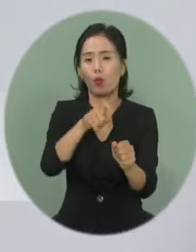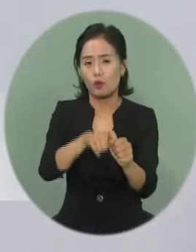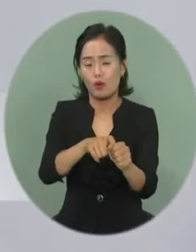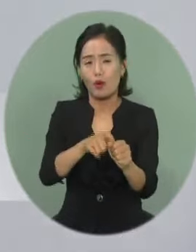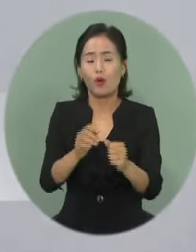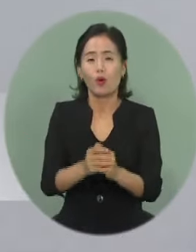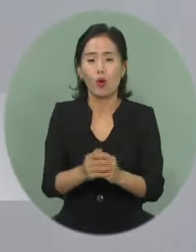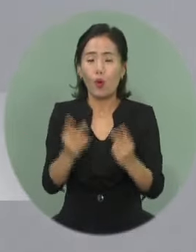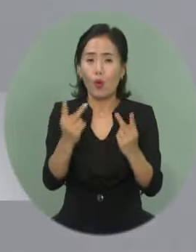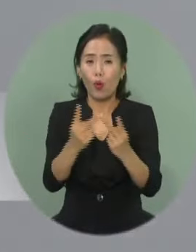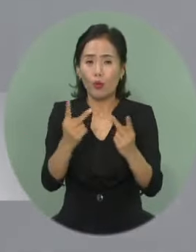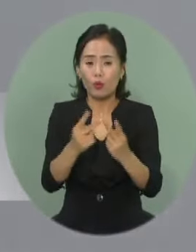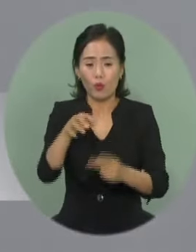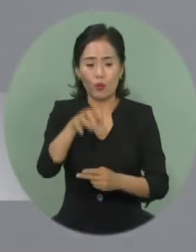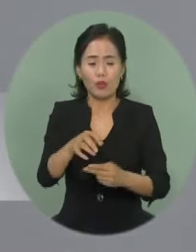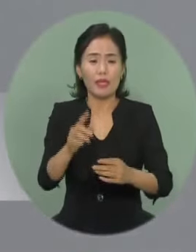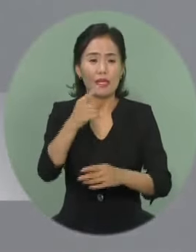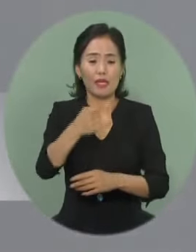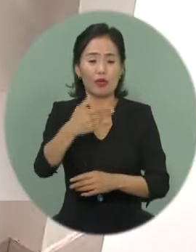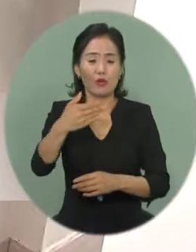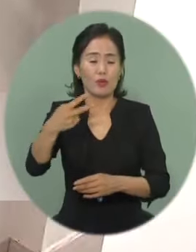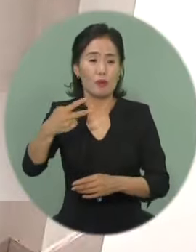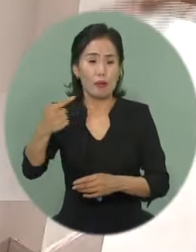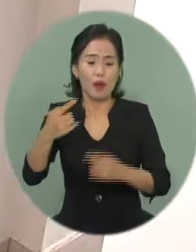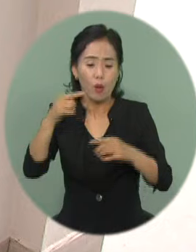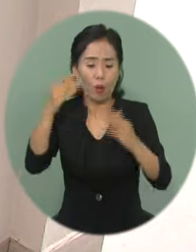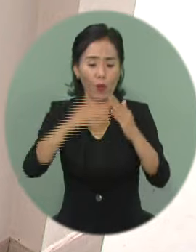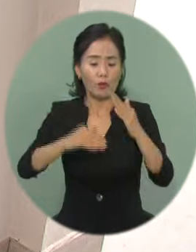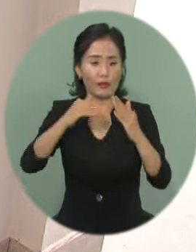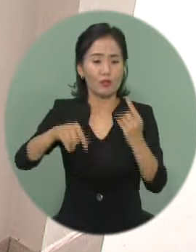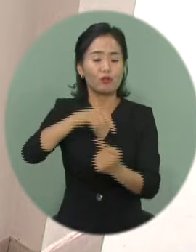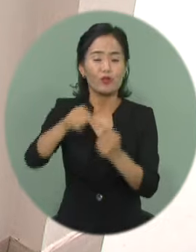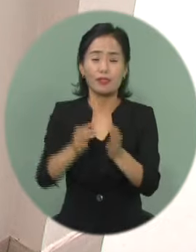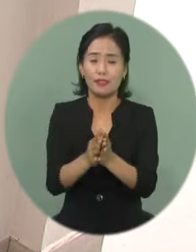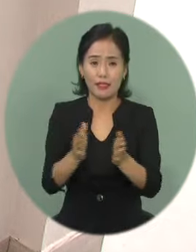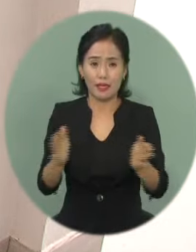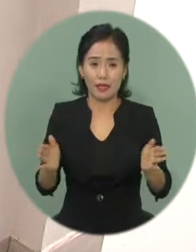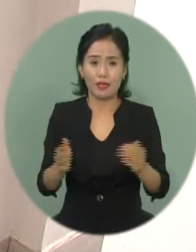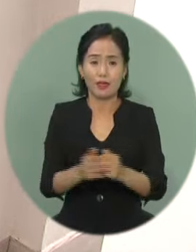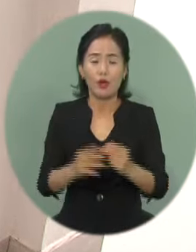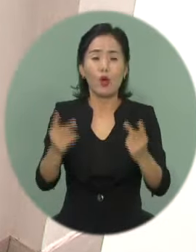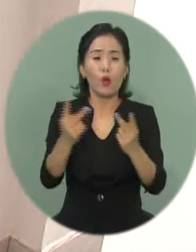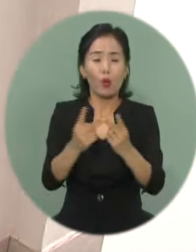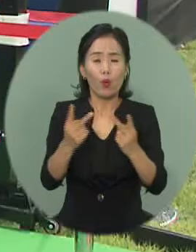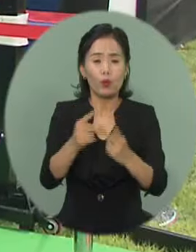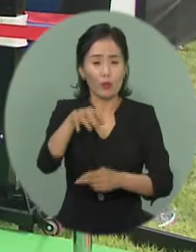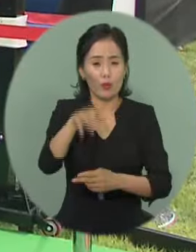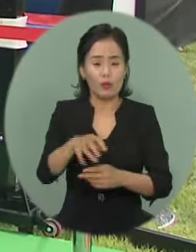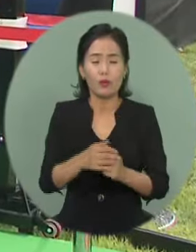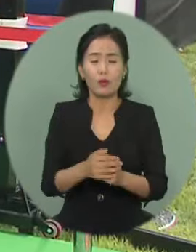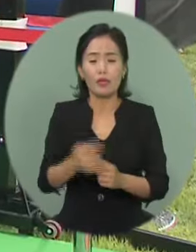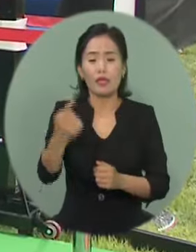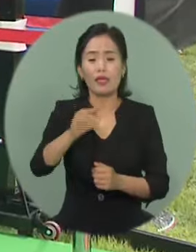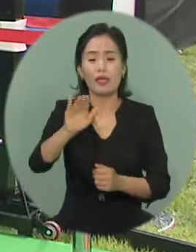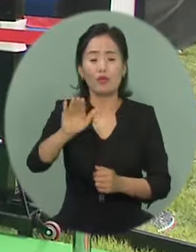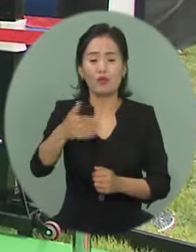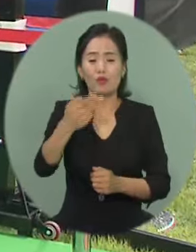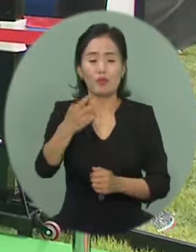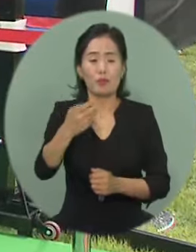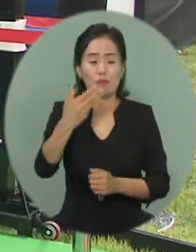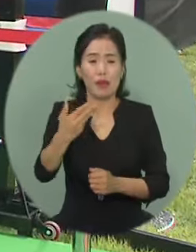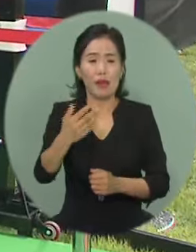공간 곡성 스테이션 1928의 본격적인 운영에 들어갔습니다. 곡성 스테이션 1928 명칭은